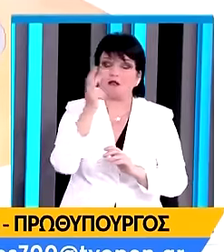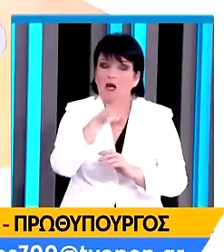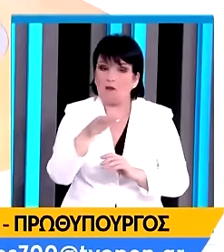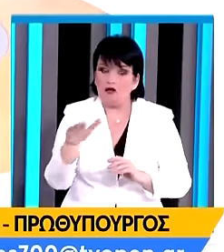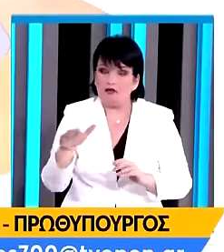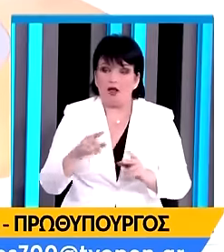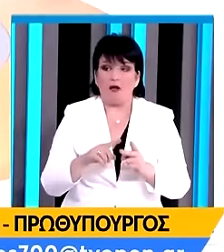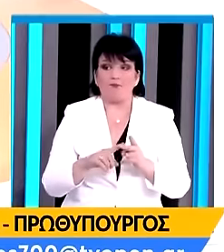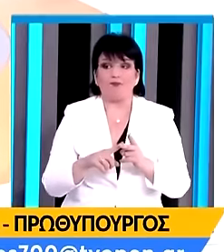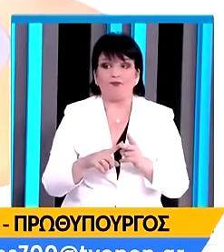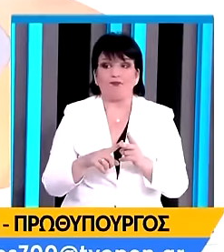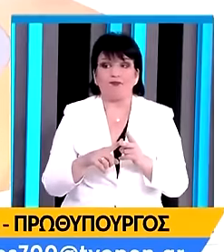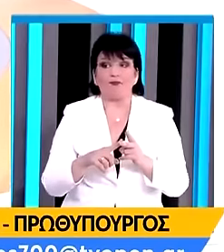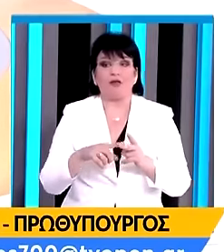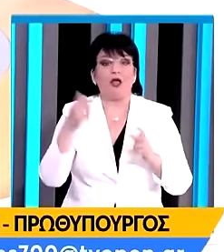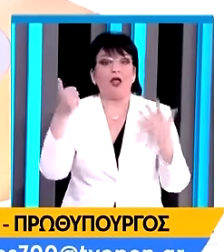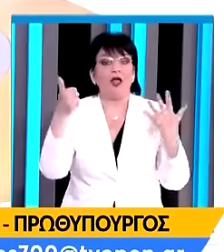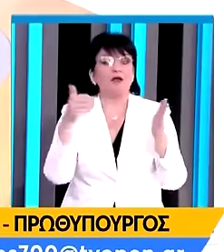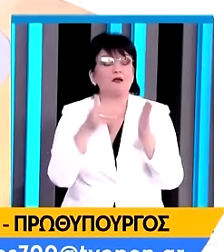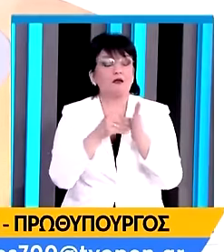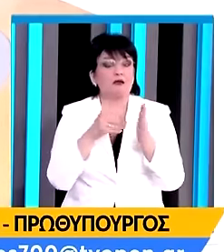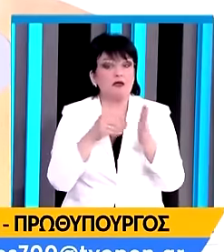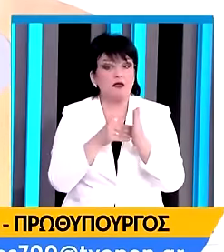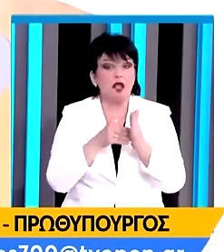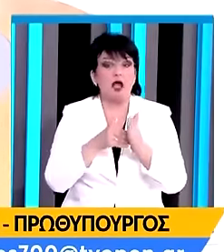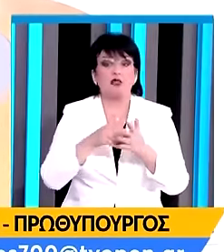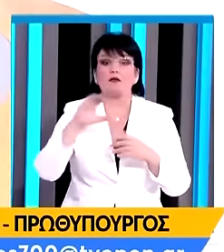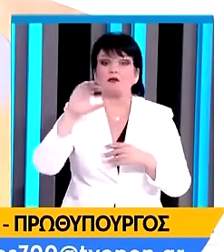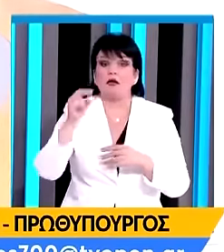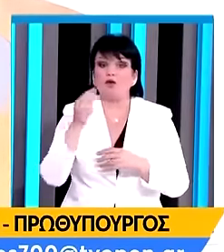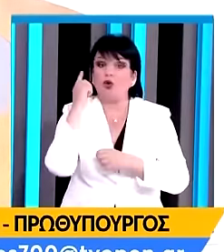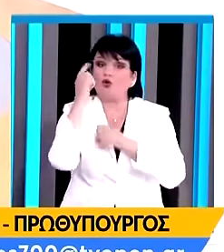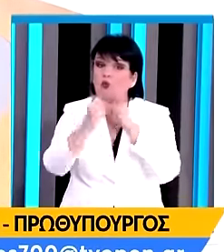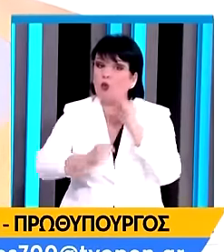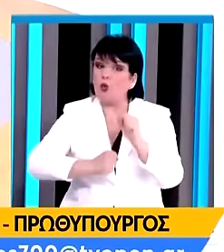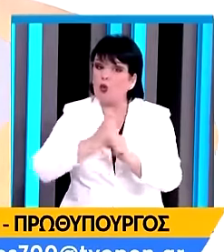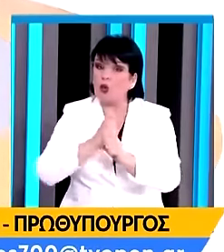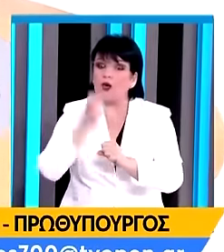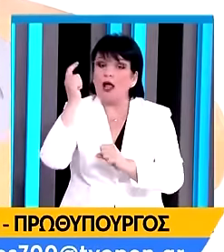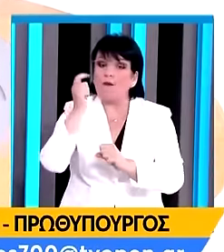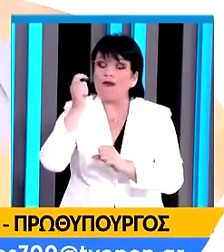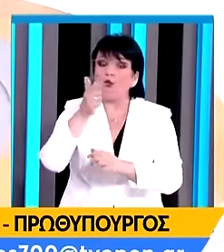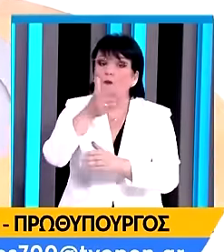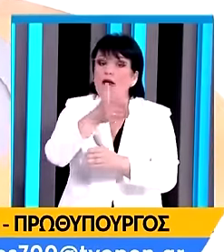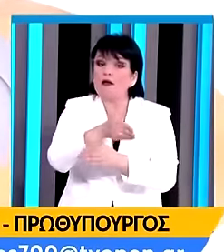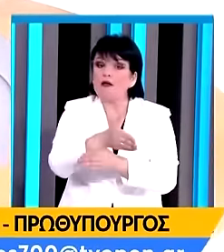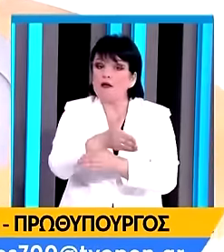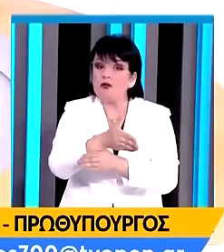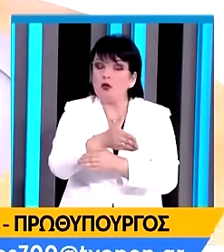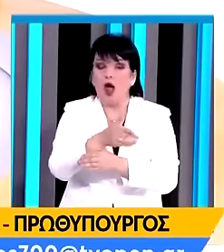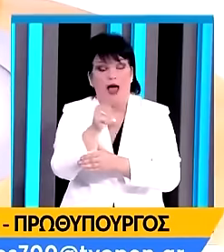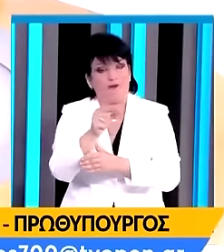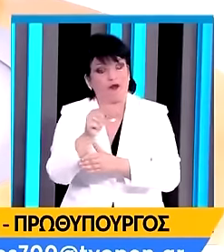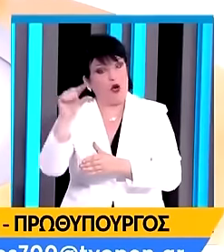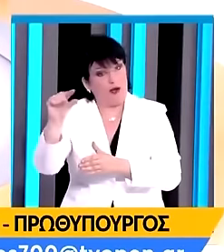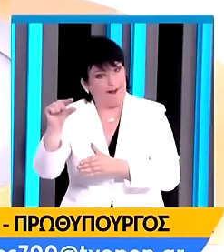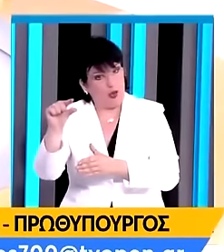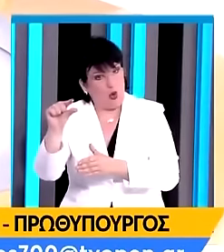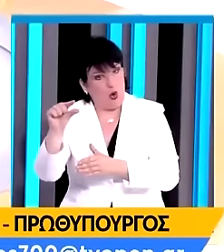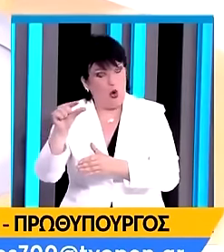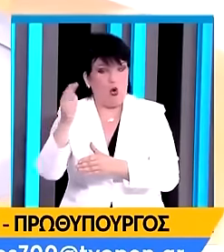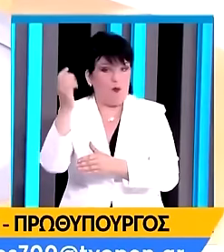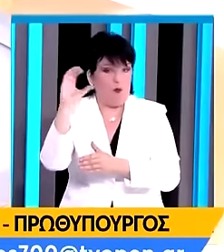τρία νέα παιδιά, αν μένουν μαζί, είναι 6.000 ευρώ το χρόνο επίδομα ενοικίου. Δεν το λες και μικρό